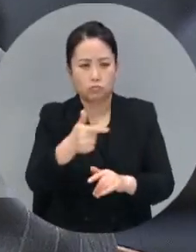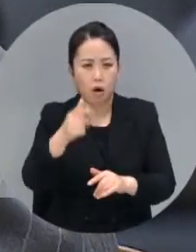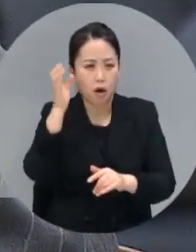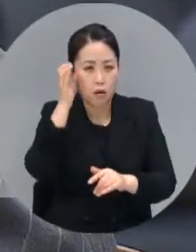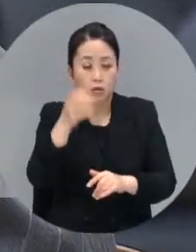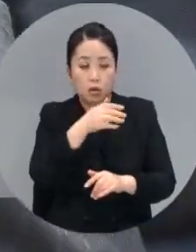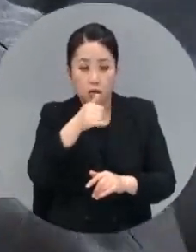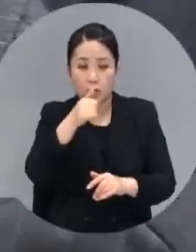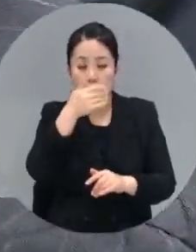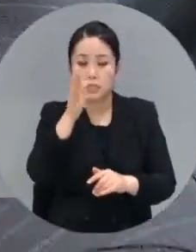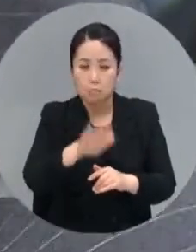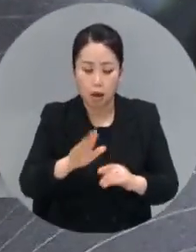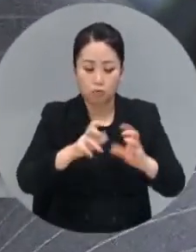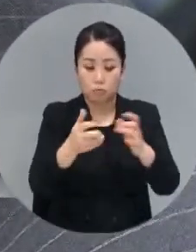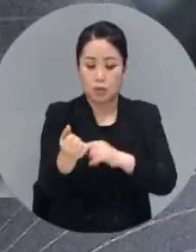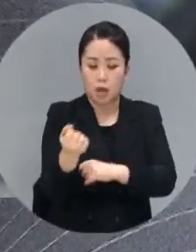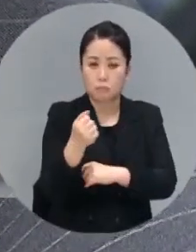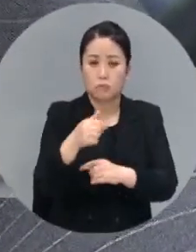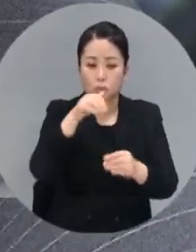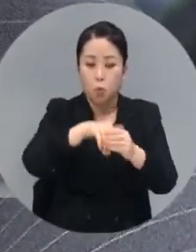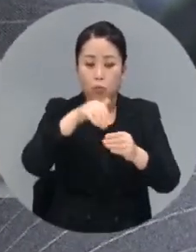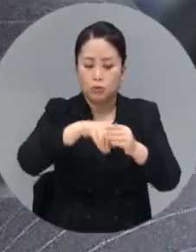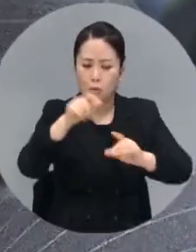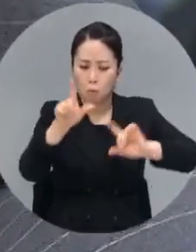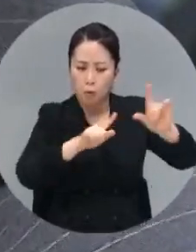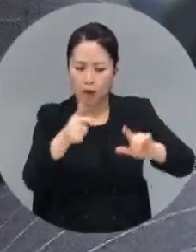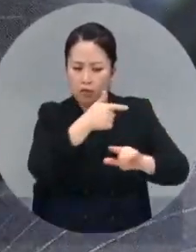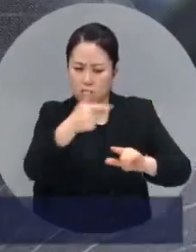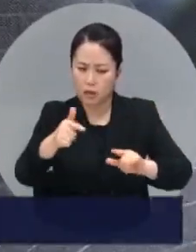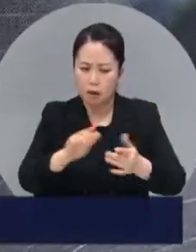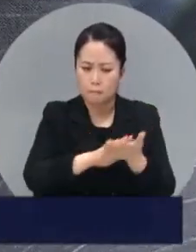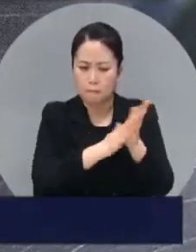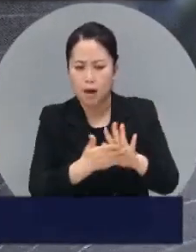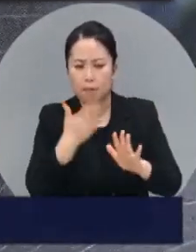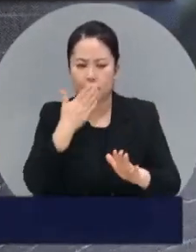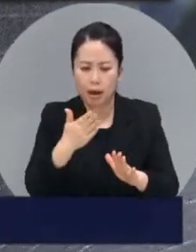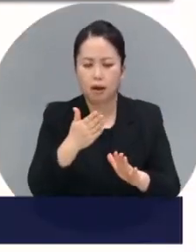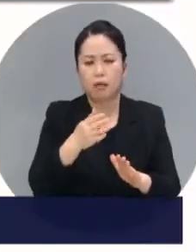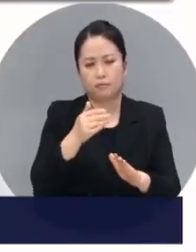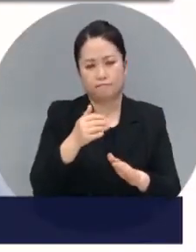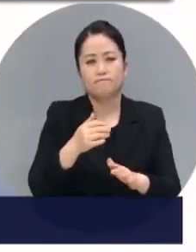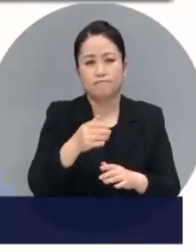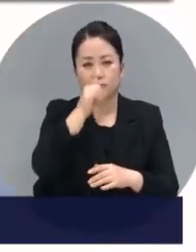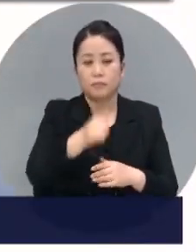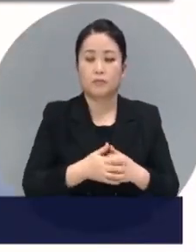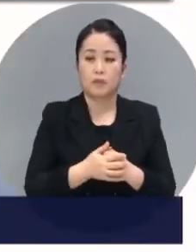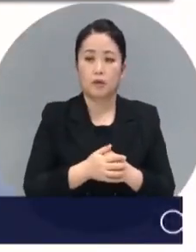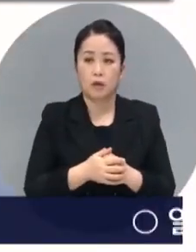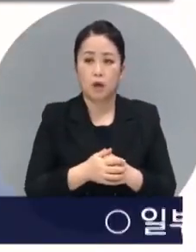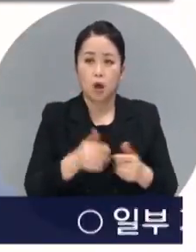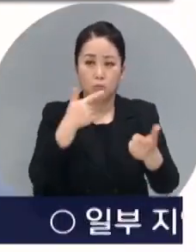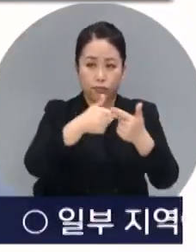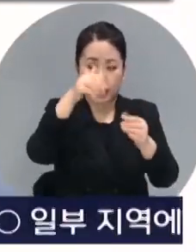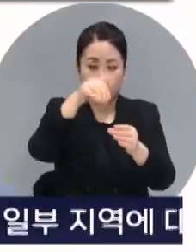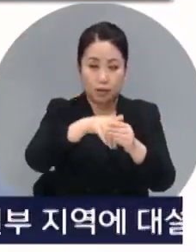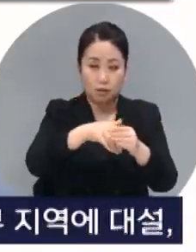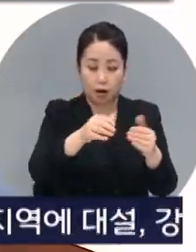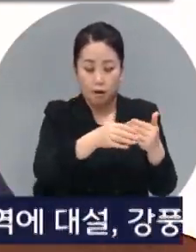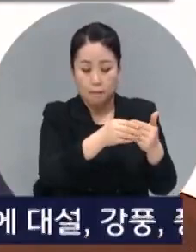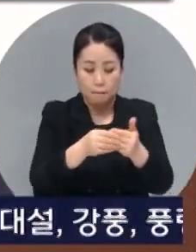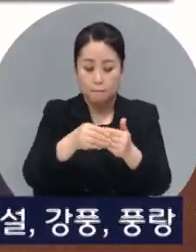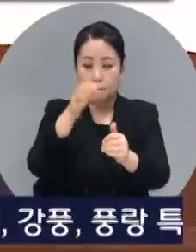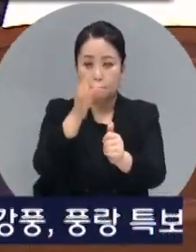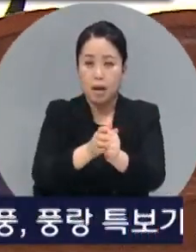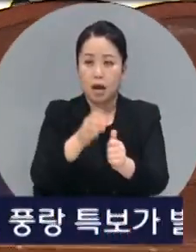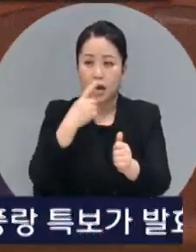국민의힘 총선 구도가 크게 요동칠 수 있다는 우려도 나옵니다. 부산 선거를 이끌었던 대표적 인물에 대한 부재 뭐 이런